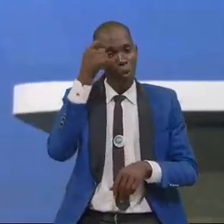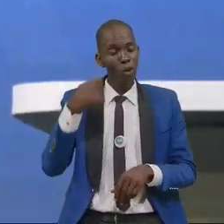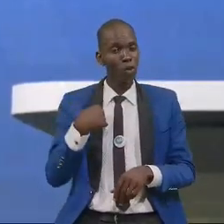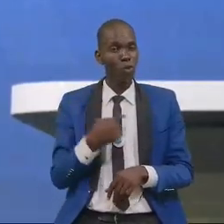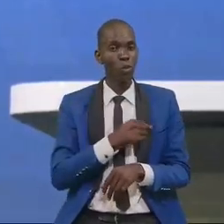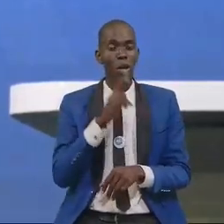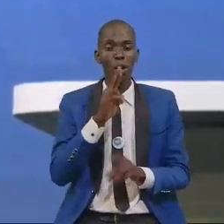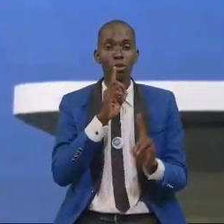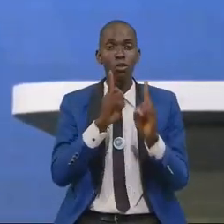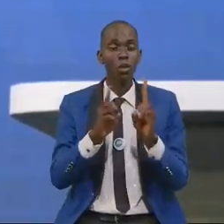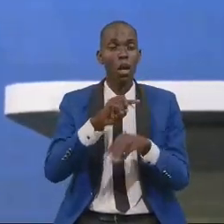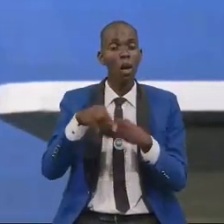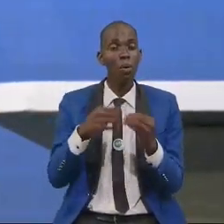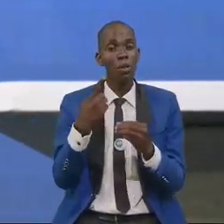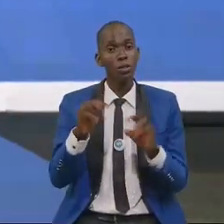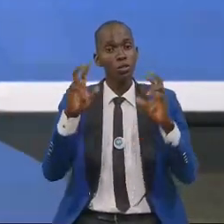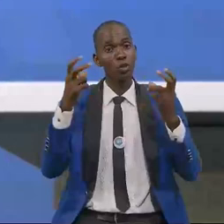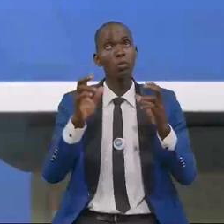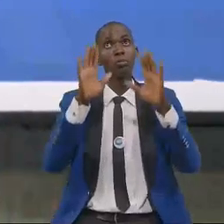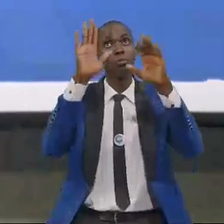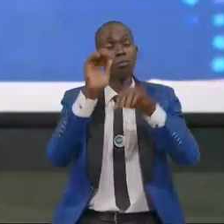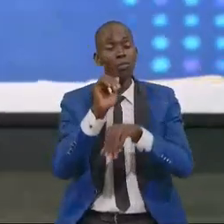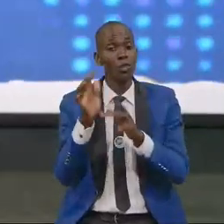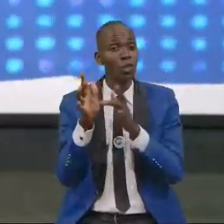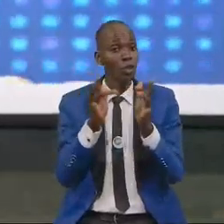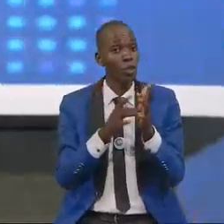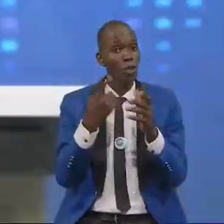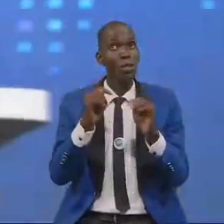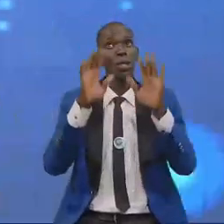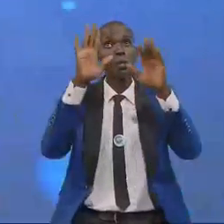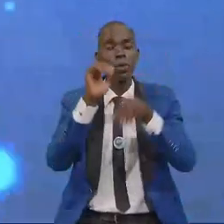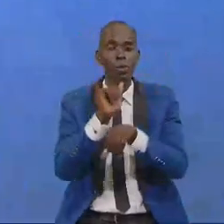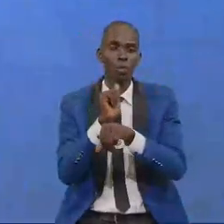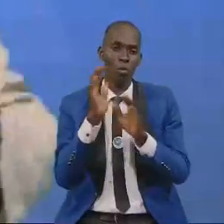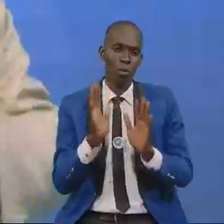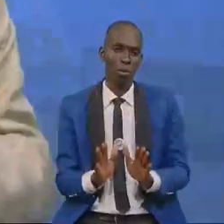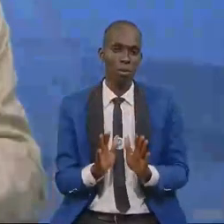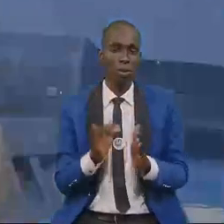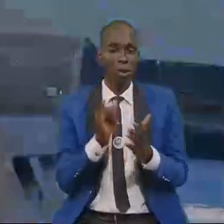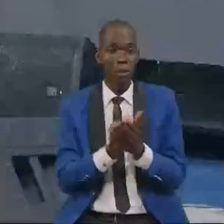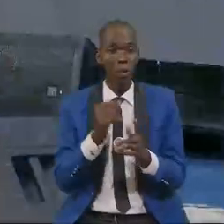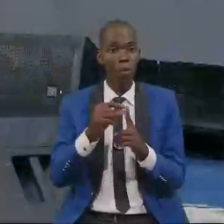le faiseur de miracle ce mot miracle